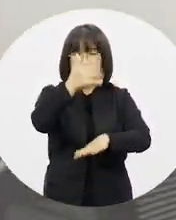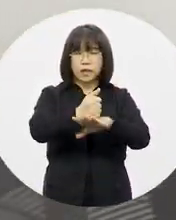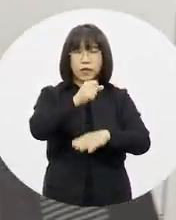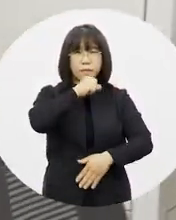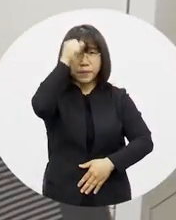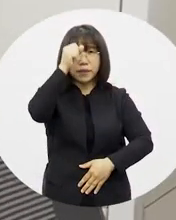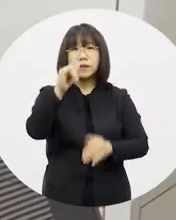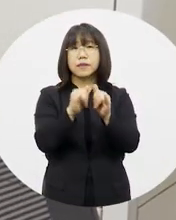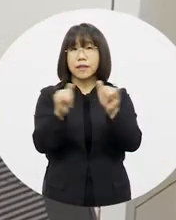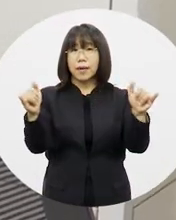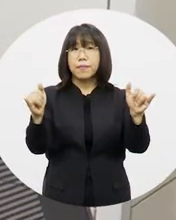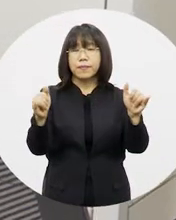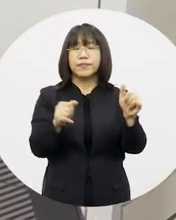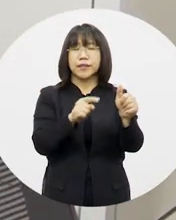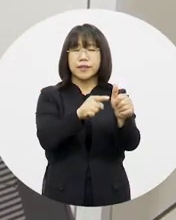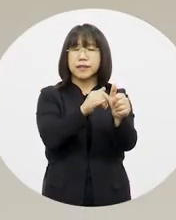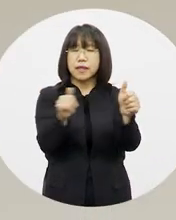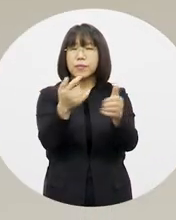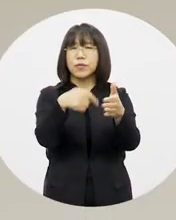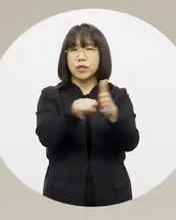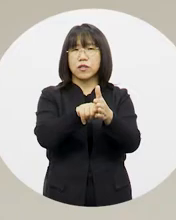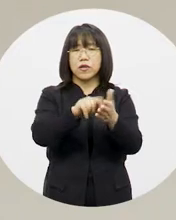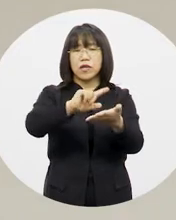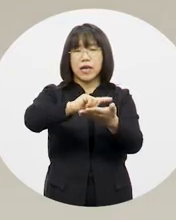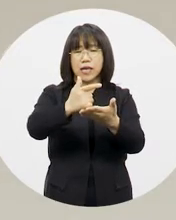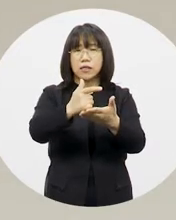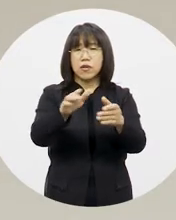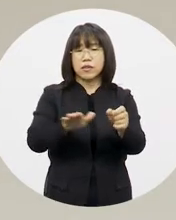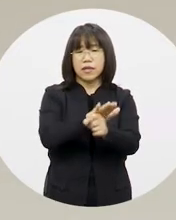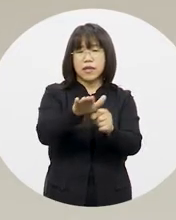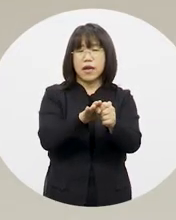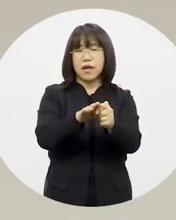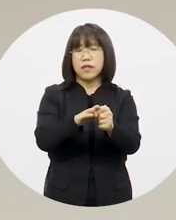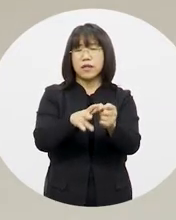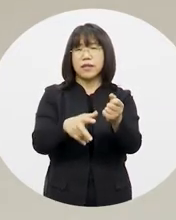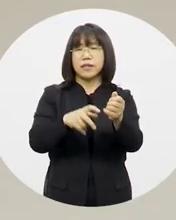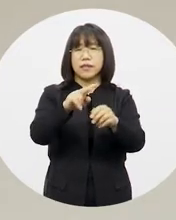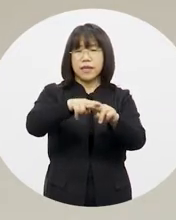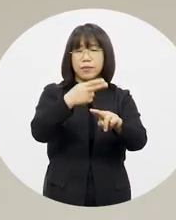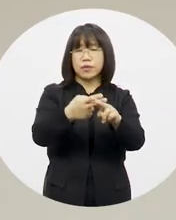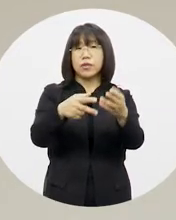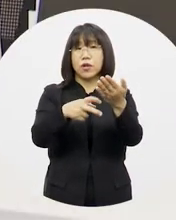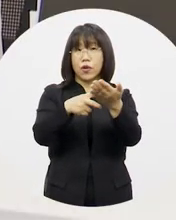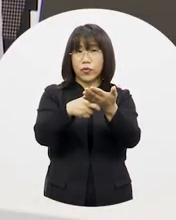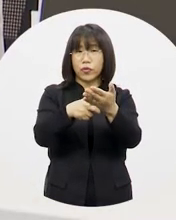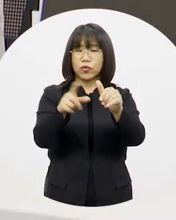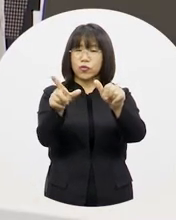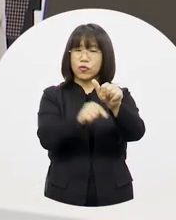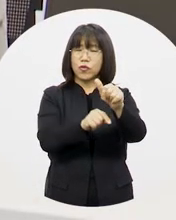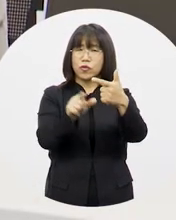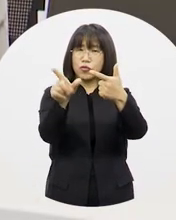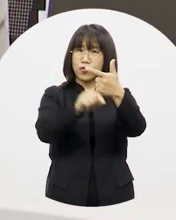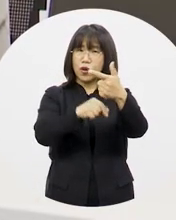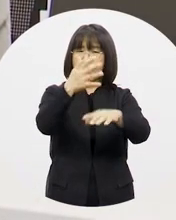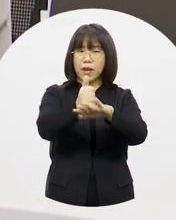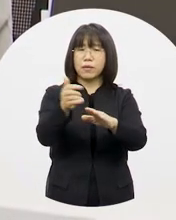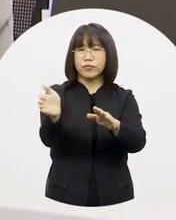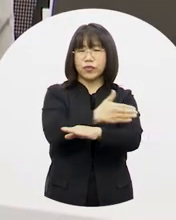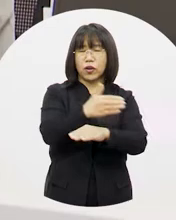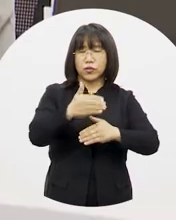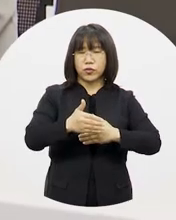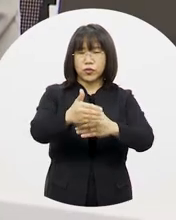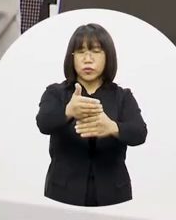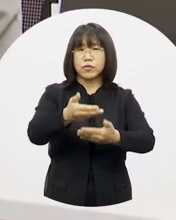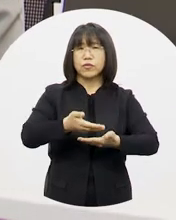적격 심사를 거쳐 최종 선정된 대상자에게는 강서사랑 모바일 상품권 50만 원을 6월 말부터